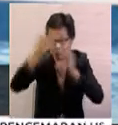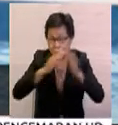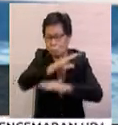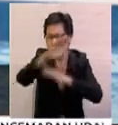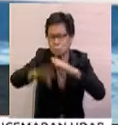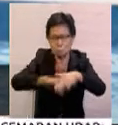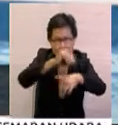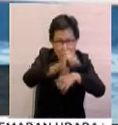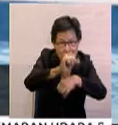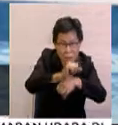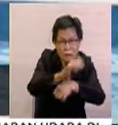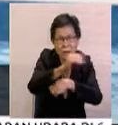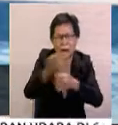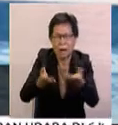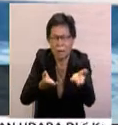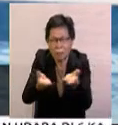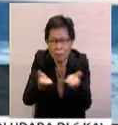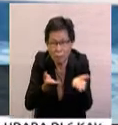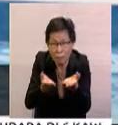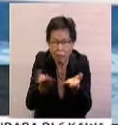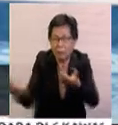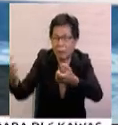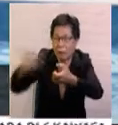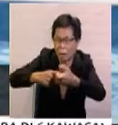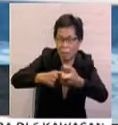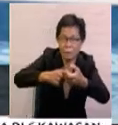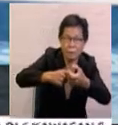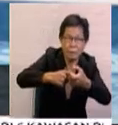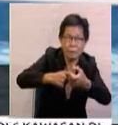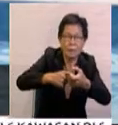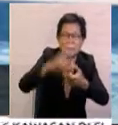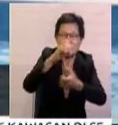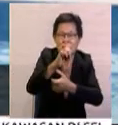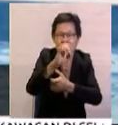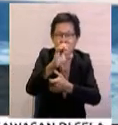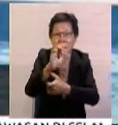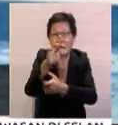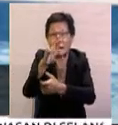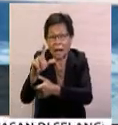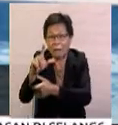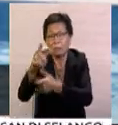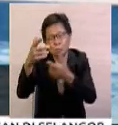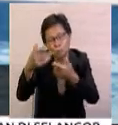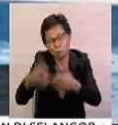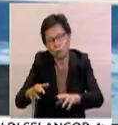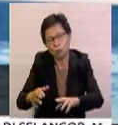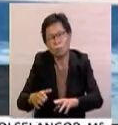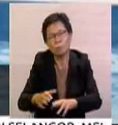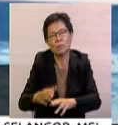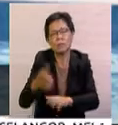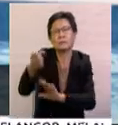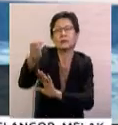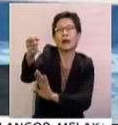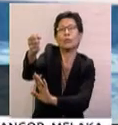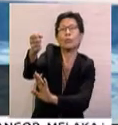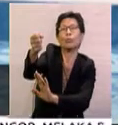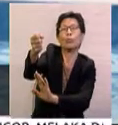kerja dan perkhidmatan berkaitan projek ECRL telah digantung